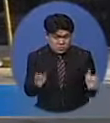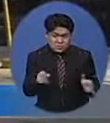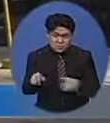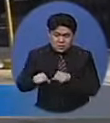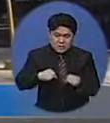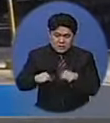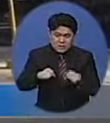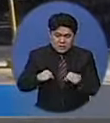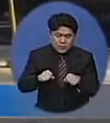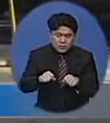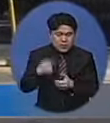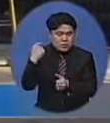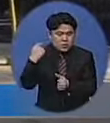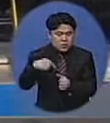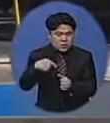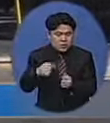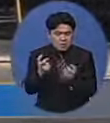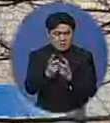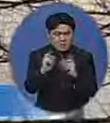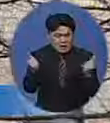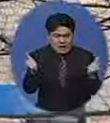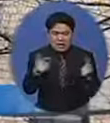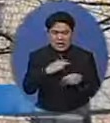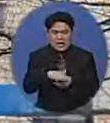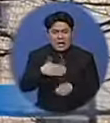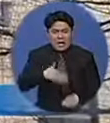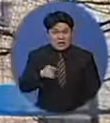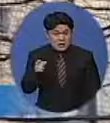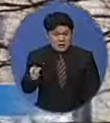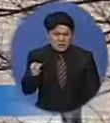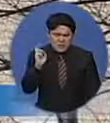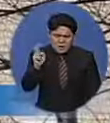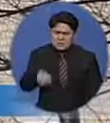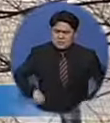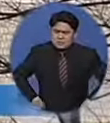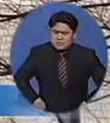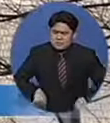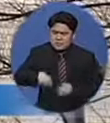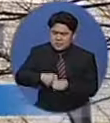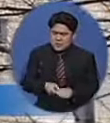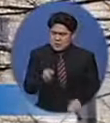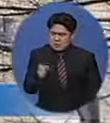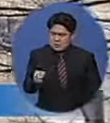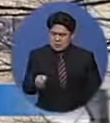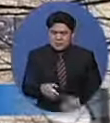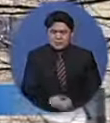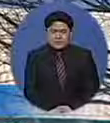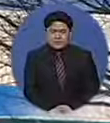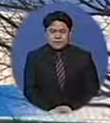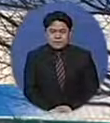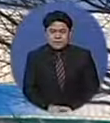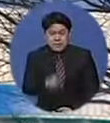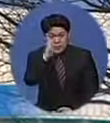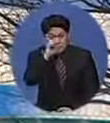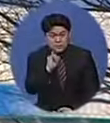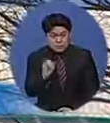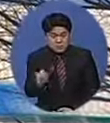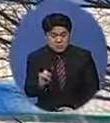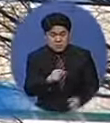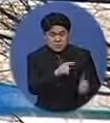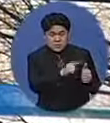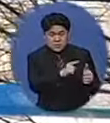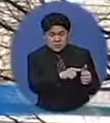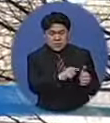행동이 적절한 훈육 방법이 아닌 것을 잘 알고 있었을 것이라며 이같이 결정했습니다. 박 씨는